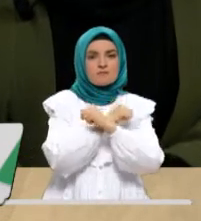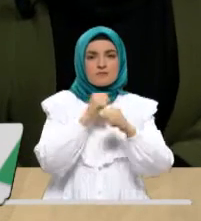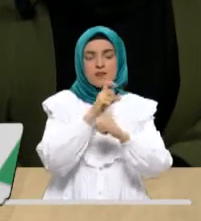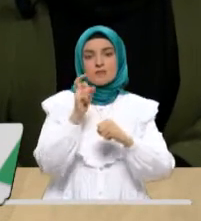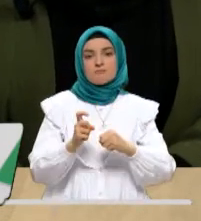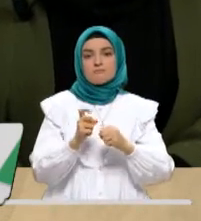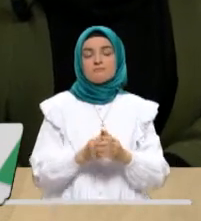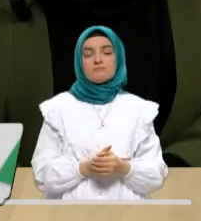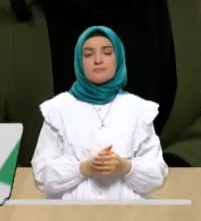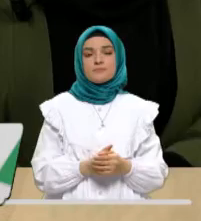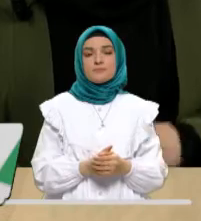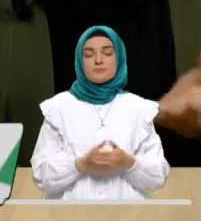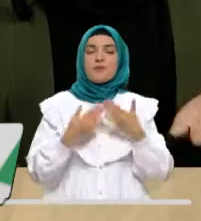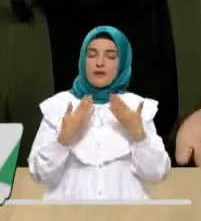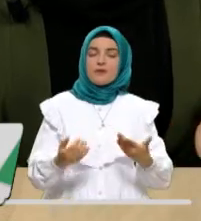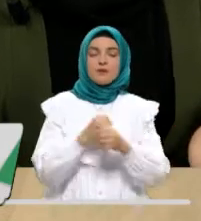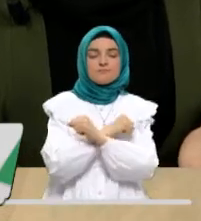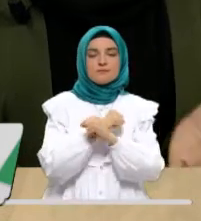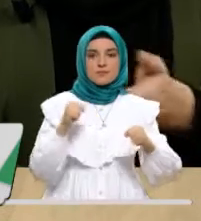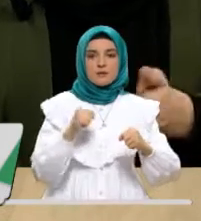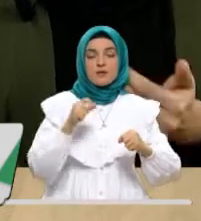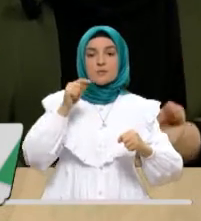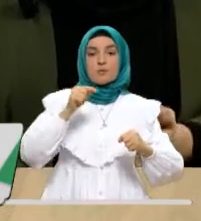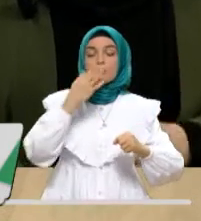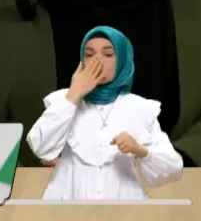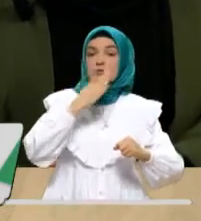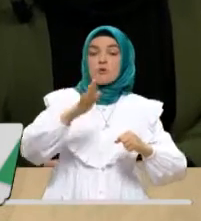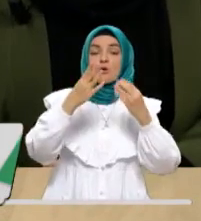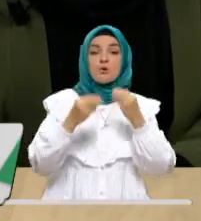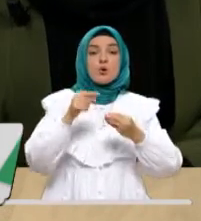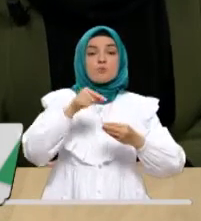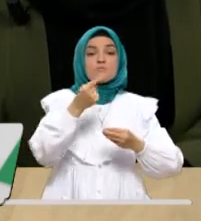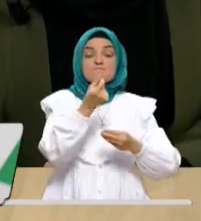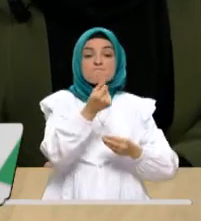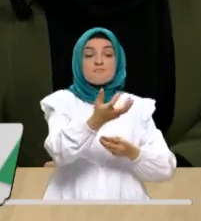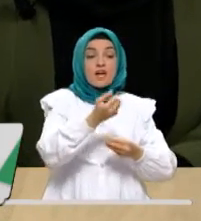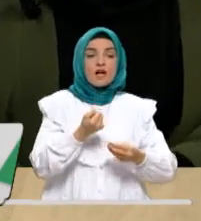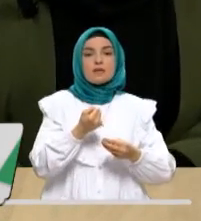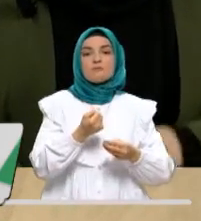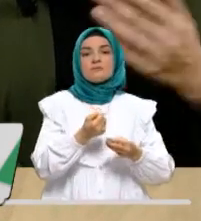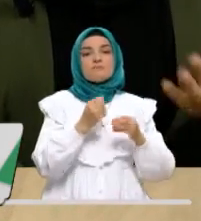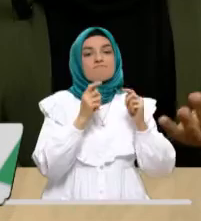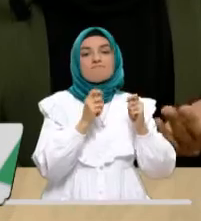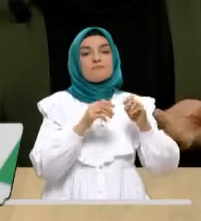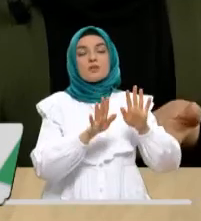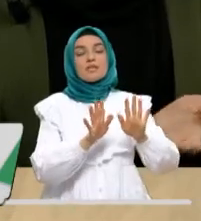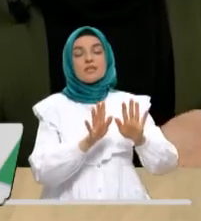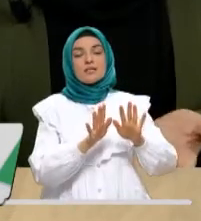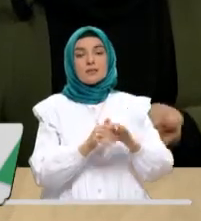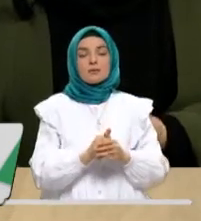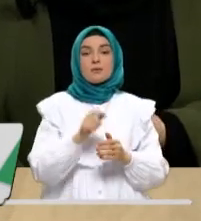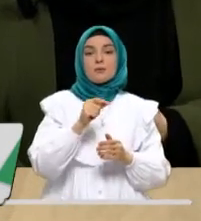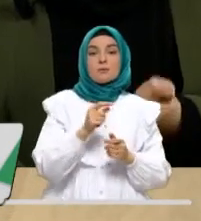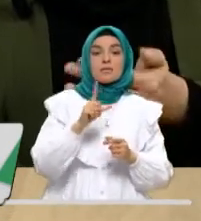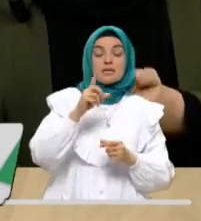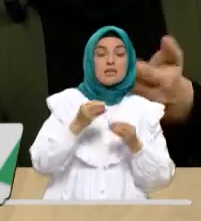Sentetik, tabii. Çünkü doğal olarak o fiyatlara mal etmesi mümkün değil. Mümkün değil. Bir lavantanın yağının